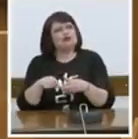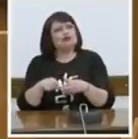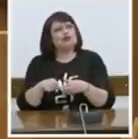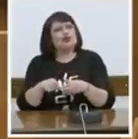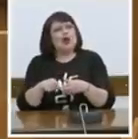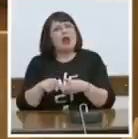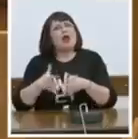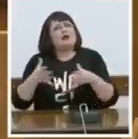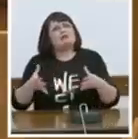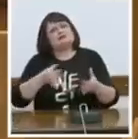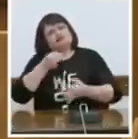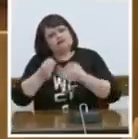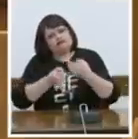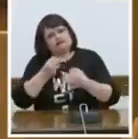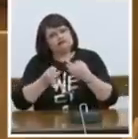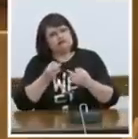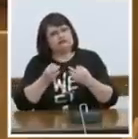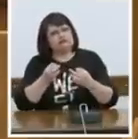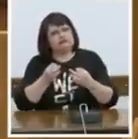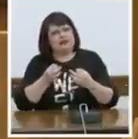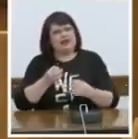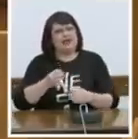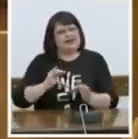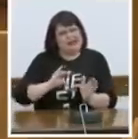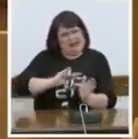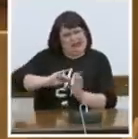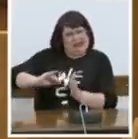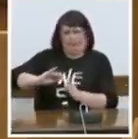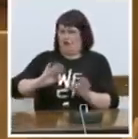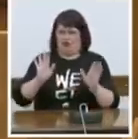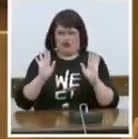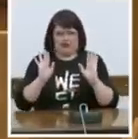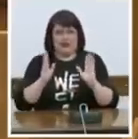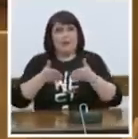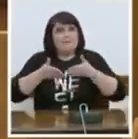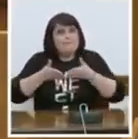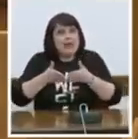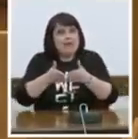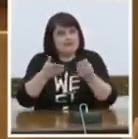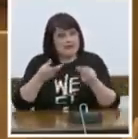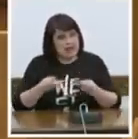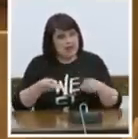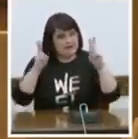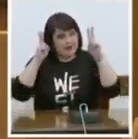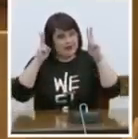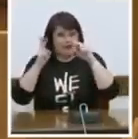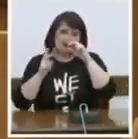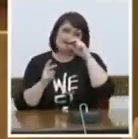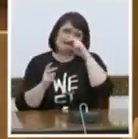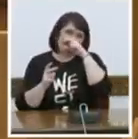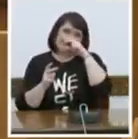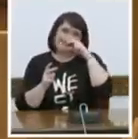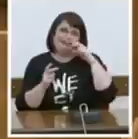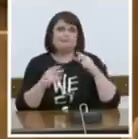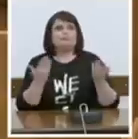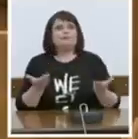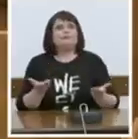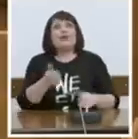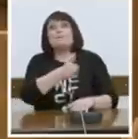και καθόλου αμελητέα. Η Πλεύση Ελευθερίας, που αποτελεί μία